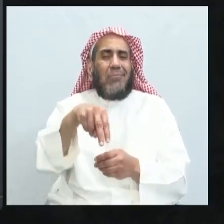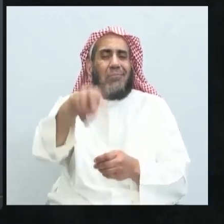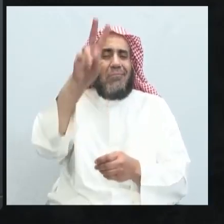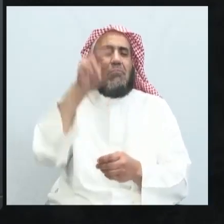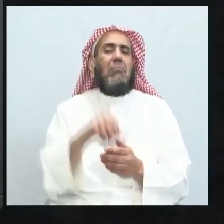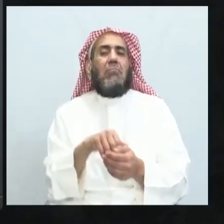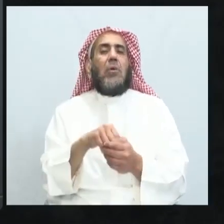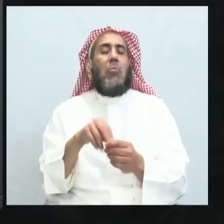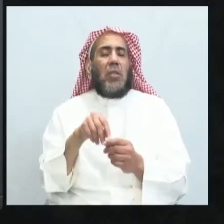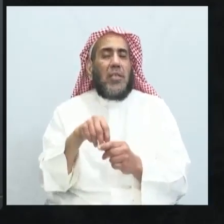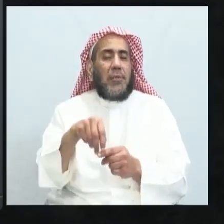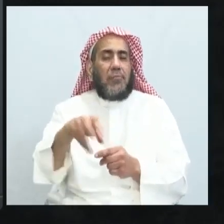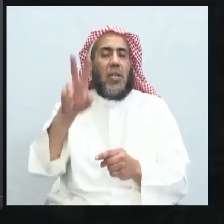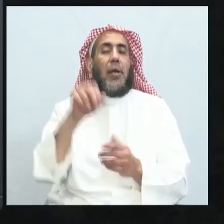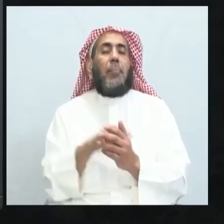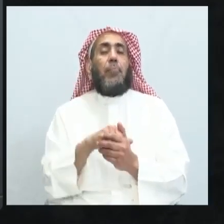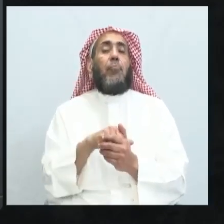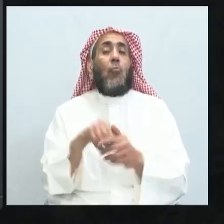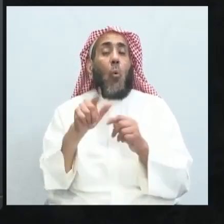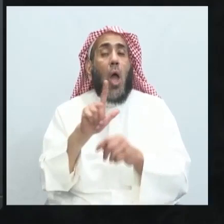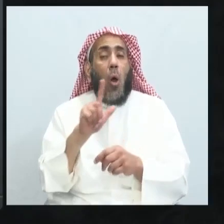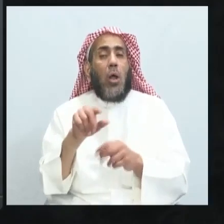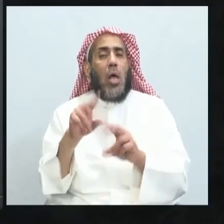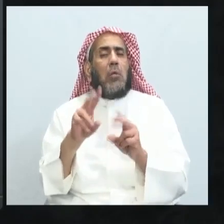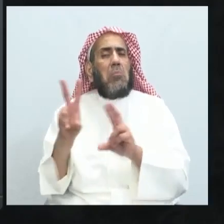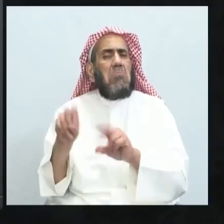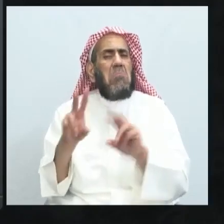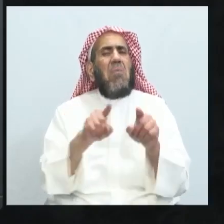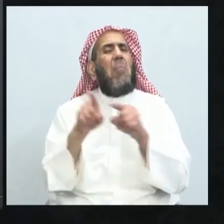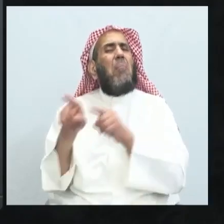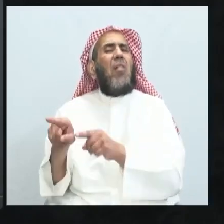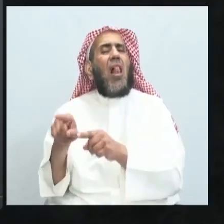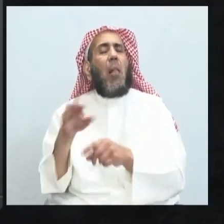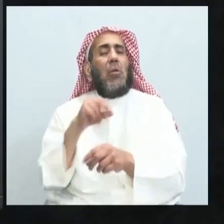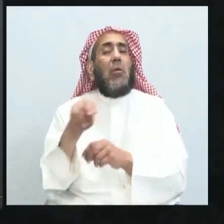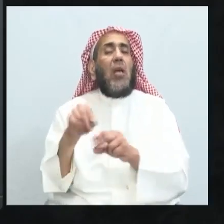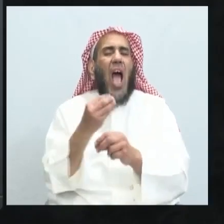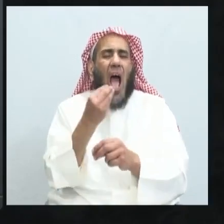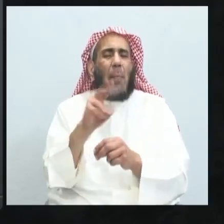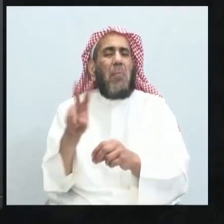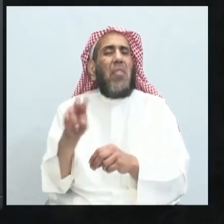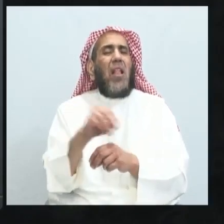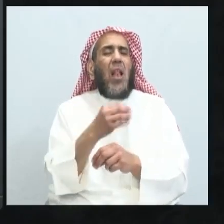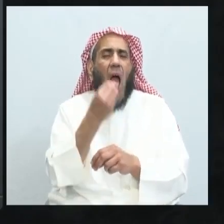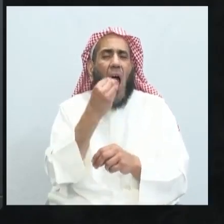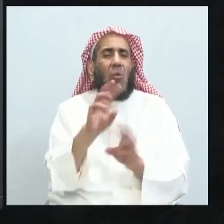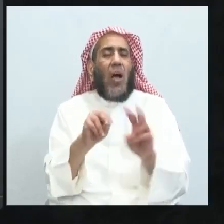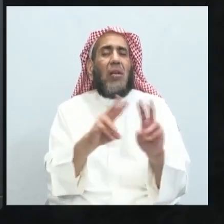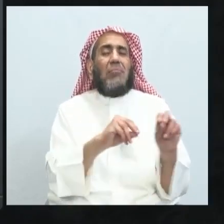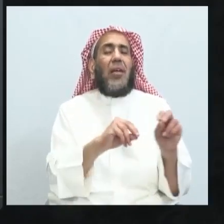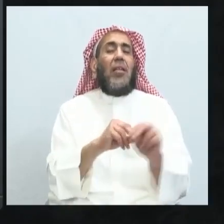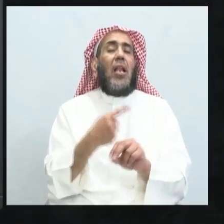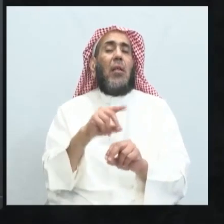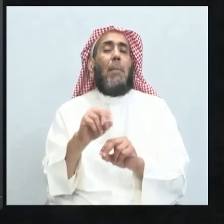ثم يعني تسير في في طريقها وهو يقول ان اردت ان اخذ من مال المسلمين فاني ساخذ شيء بسيطا يسد فقط تلك